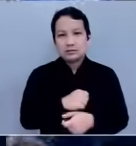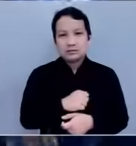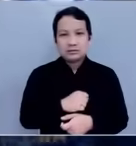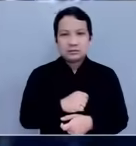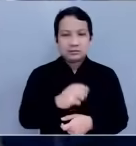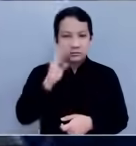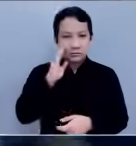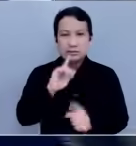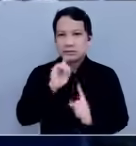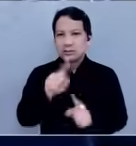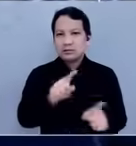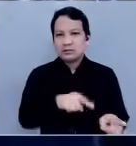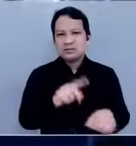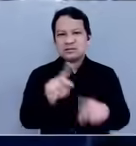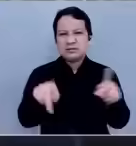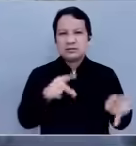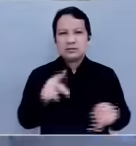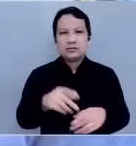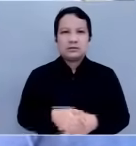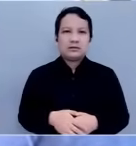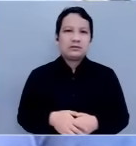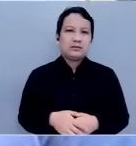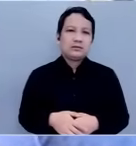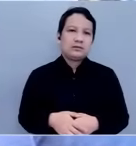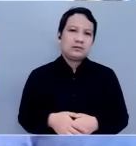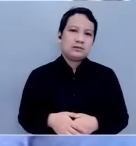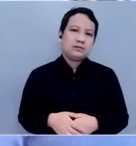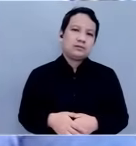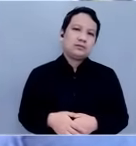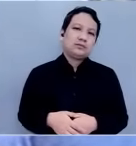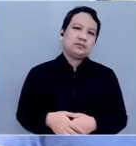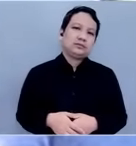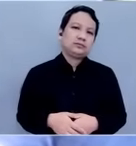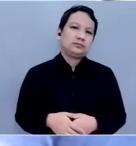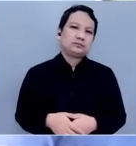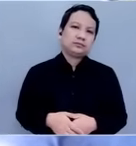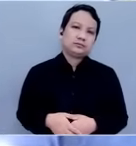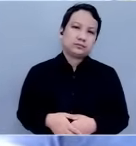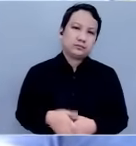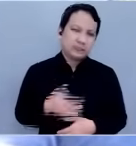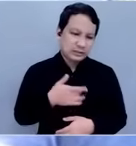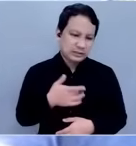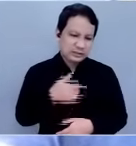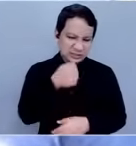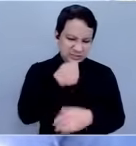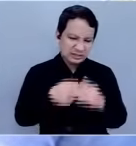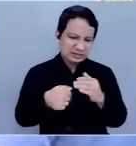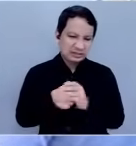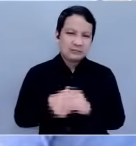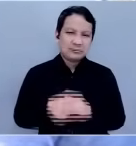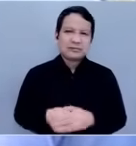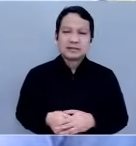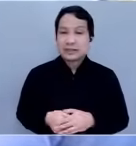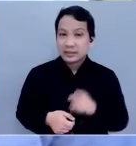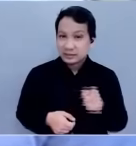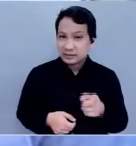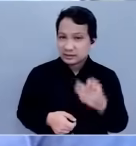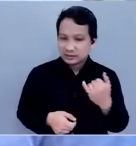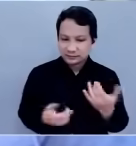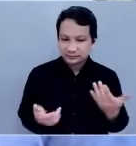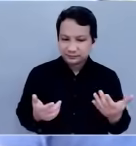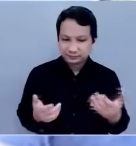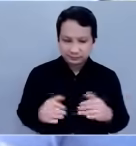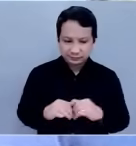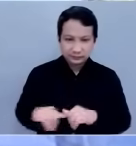ng mga residente parang merong tinatago may tinatakpan dahil nga parang uniform yungang